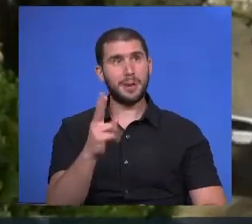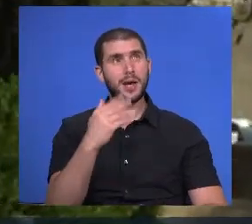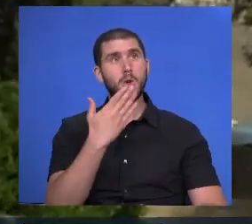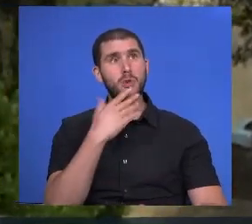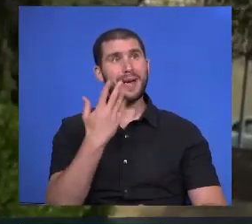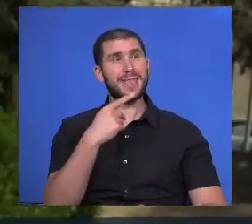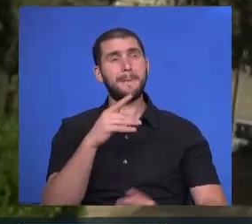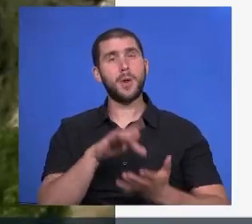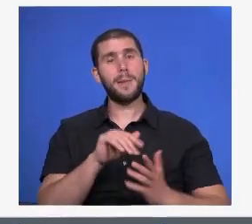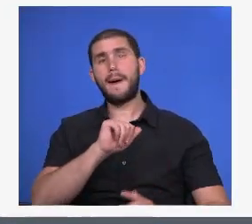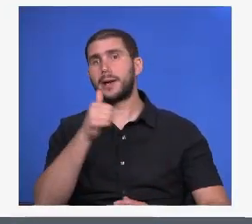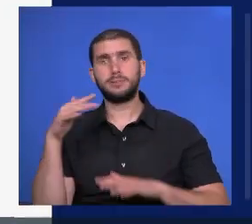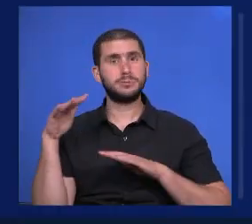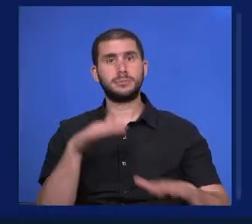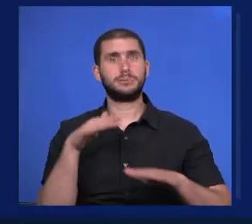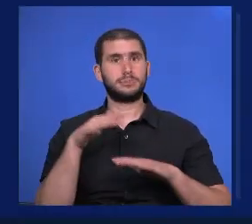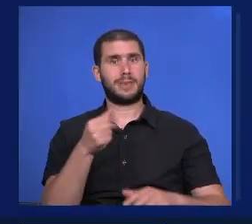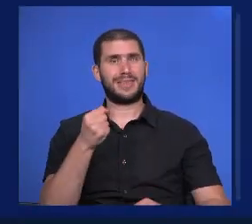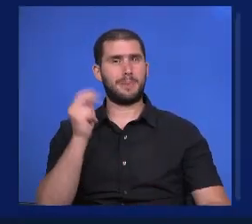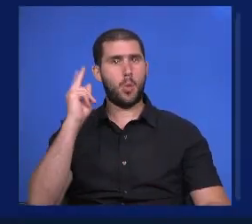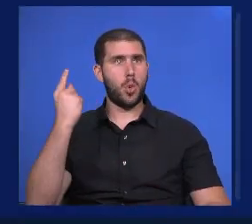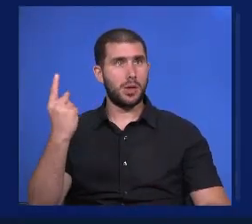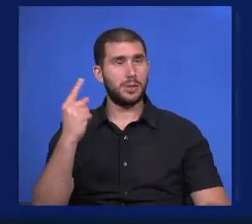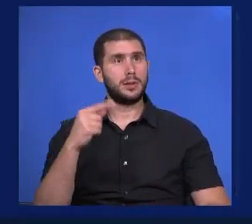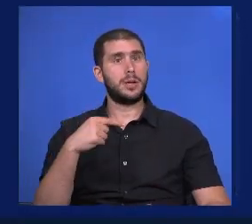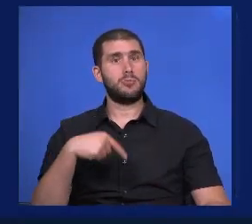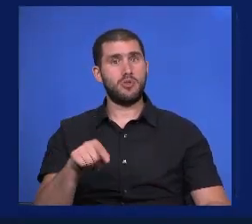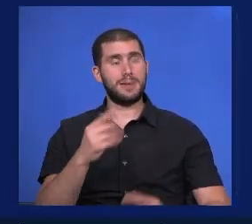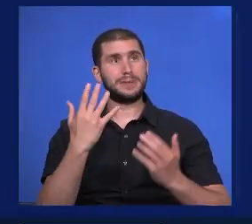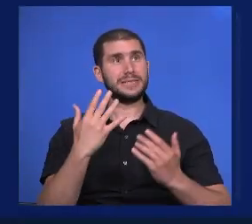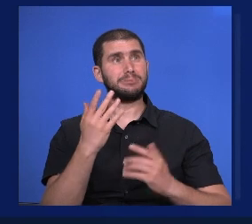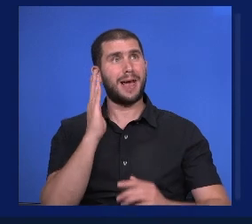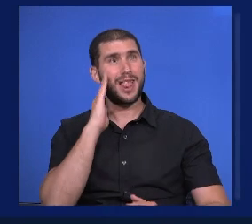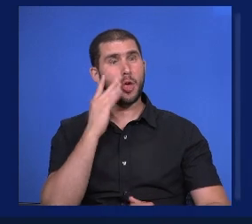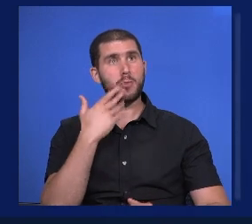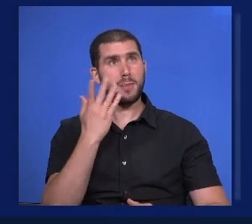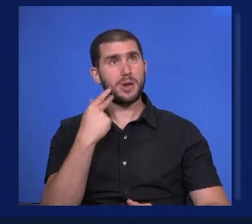במספר לינות התיירים מחול. בשנה זו מספר הלינות בירושלים עמד על